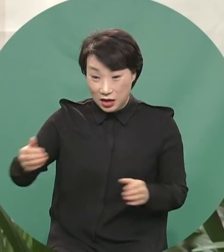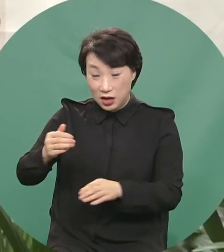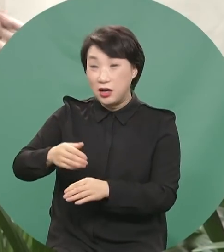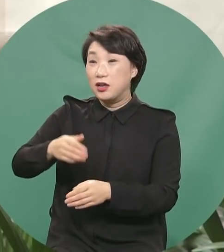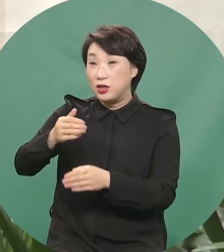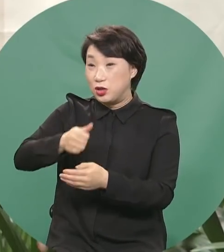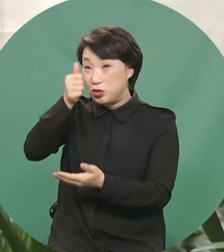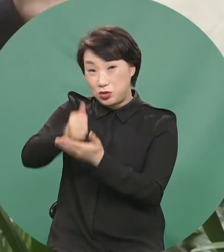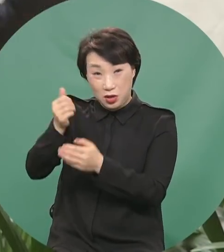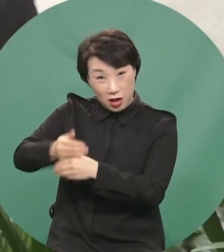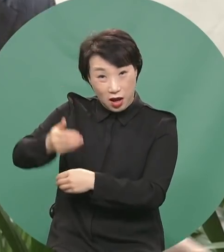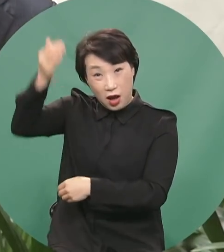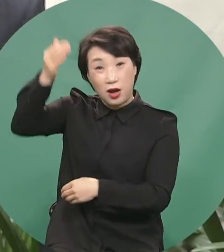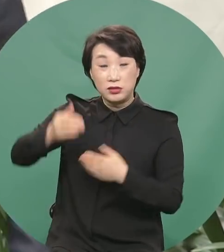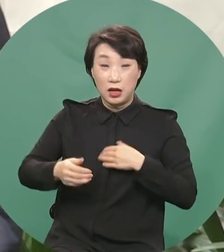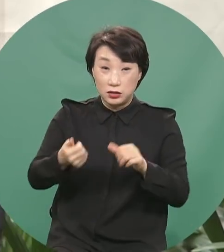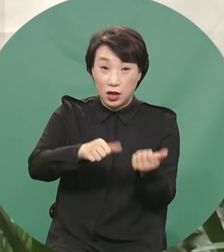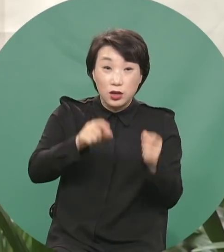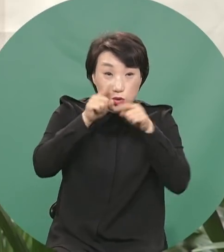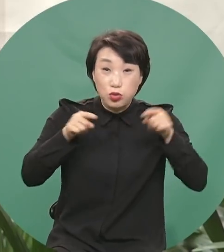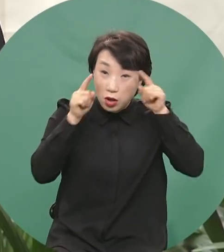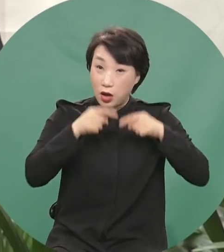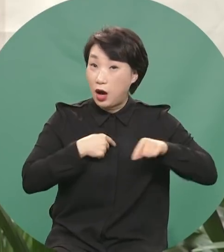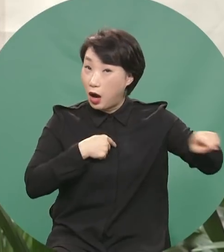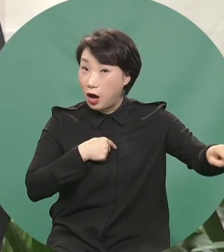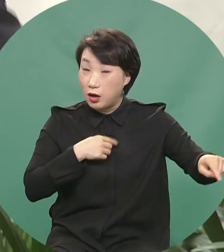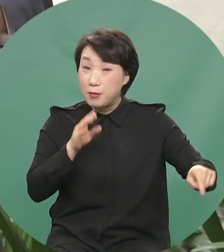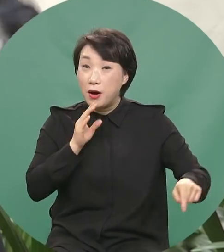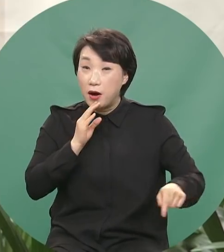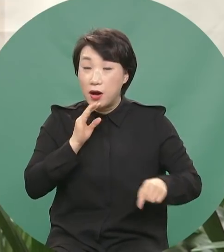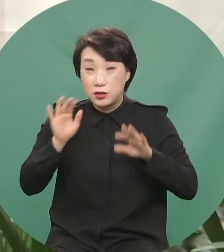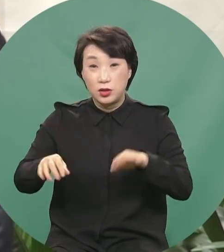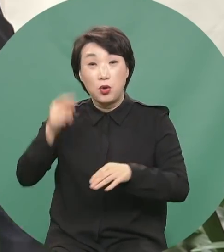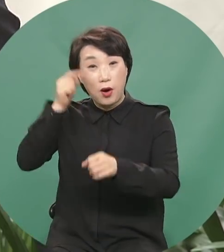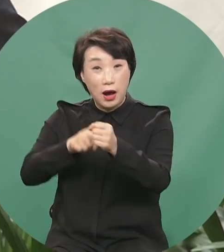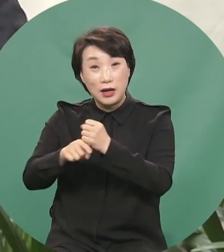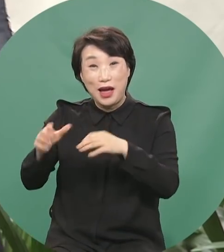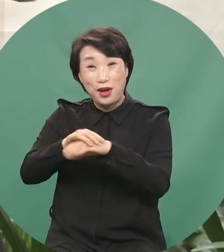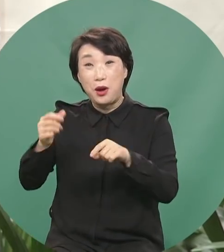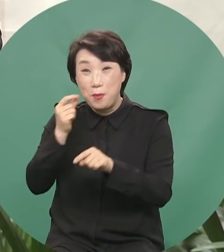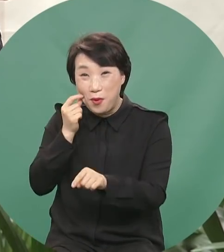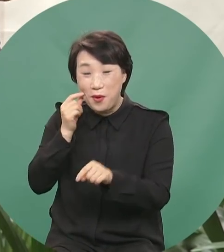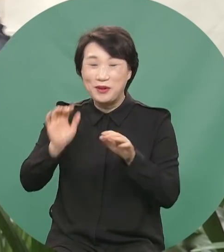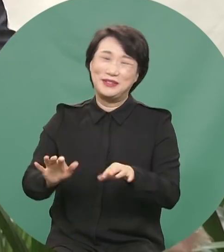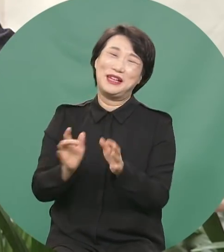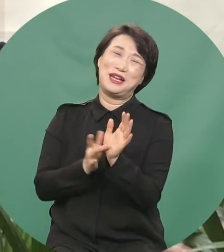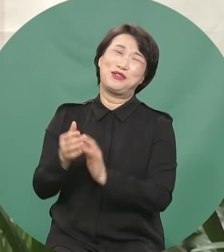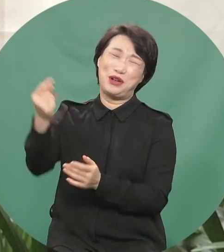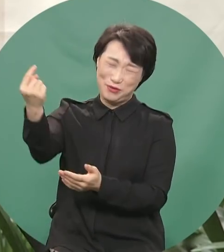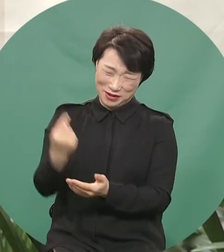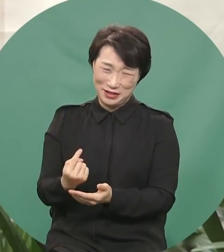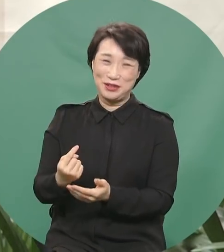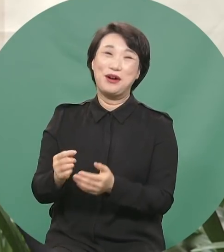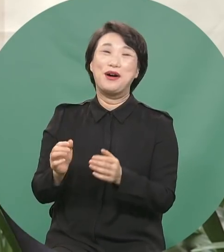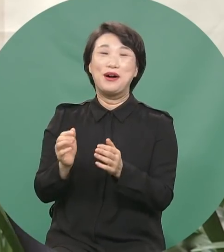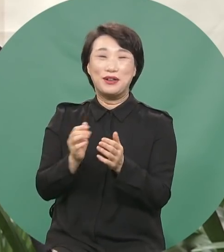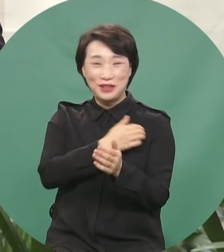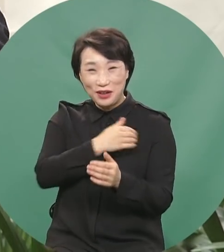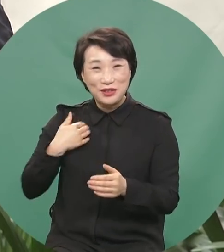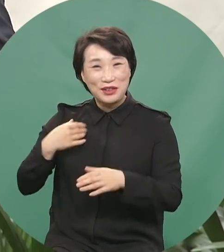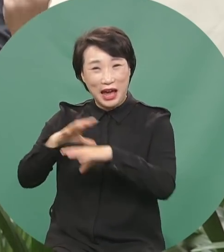나는 사망의 지옥 가야 된다, 과학문명이 할 수 없는 일을 예수가 능히 후리하게